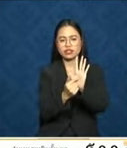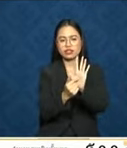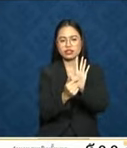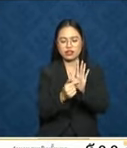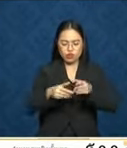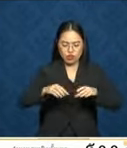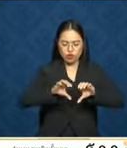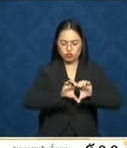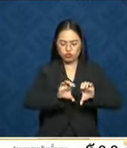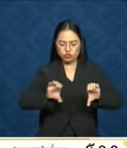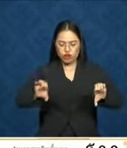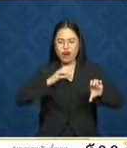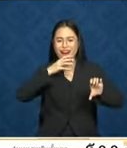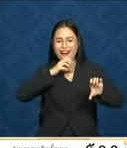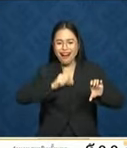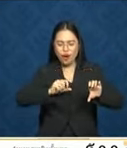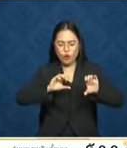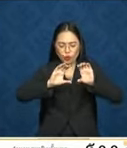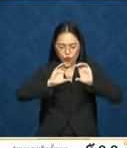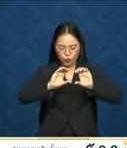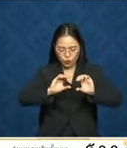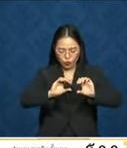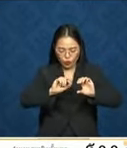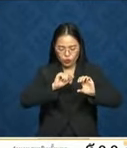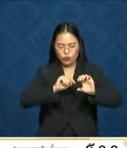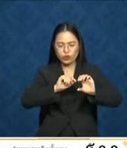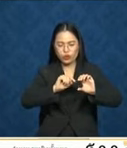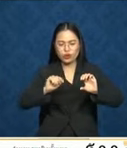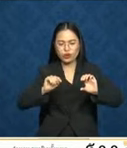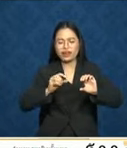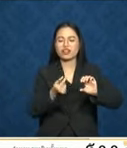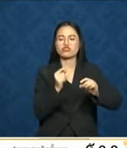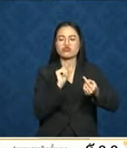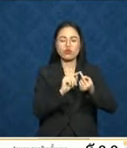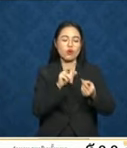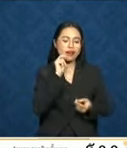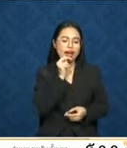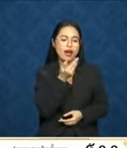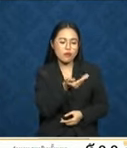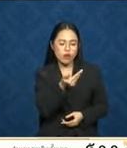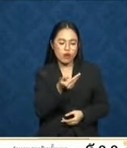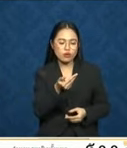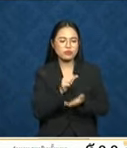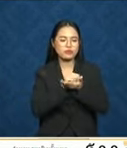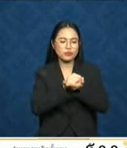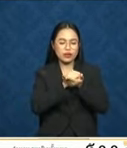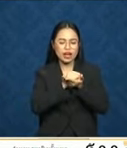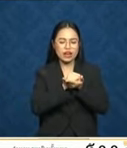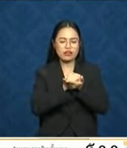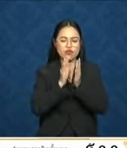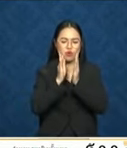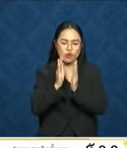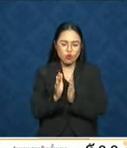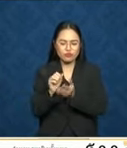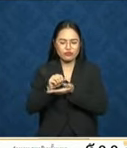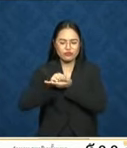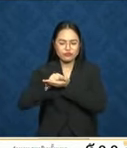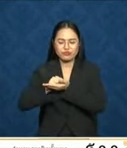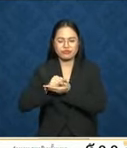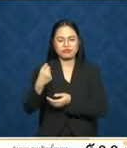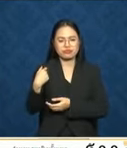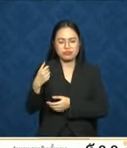ท่อเดิมเป็นท่อเก่าและมีขนาดเล็กนะครับการขออนุญาตใช้น้ำประปาจากโครงการหมู่บ้านน้อยกว่าจำนวนครัวเรือนที่ใช้จริงนะครับทำให้โ